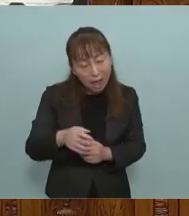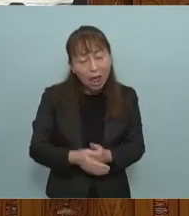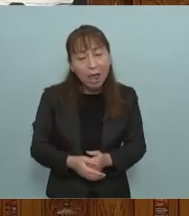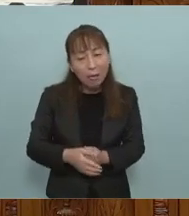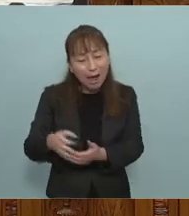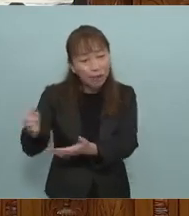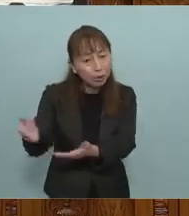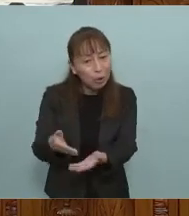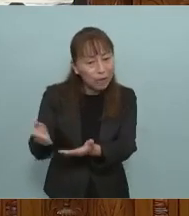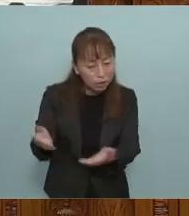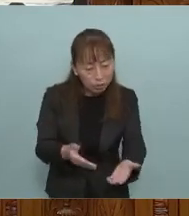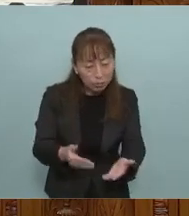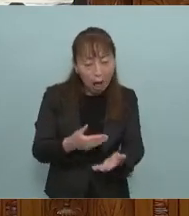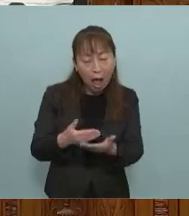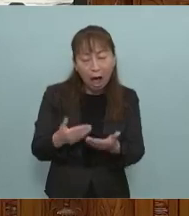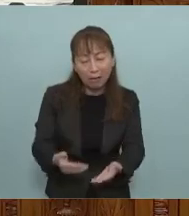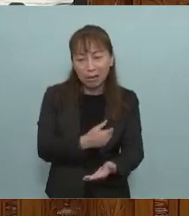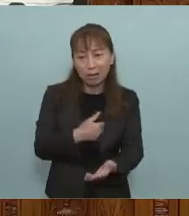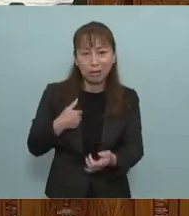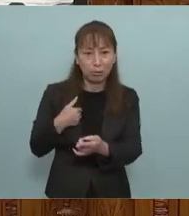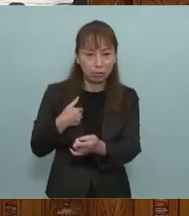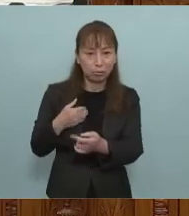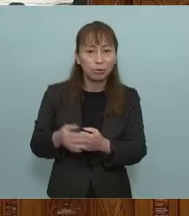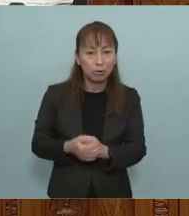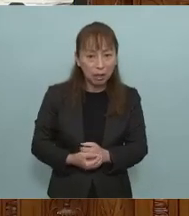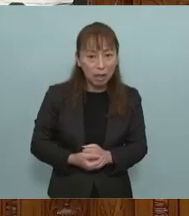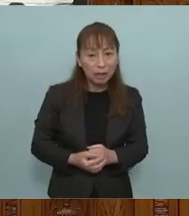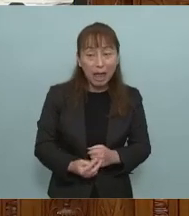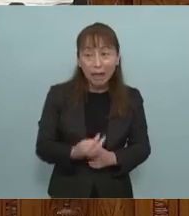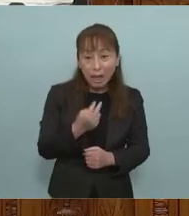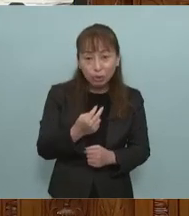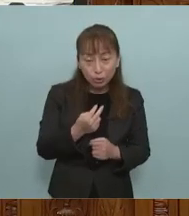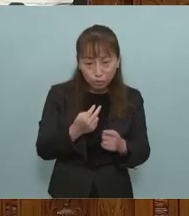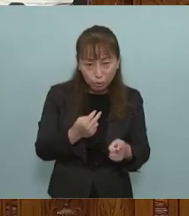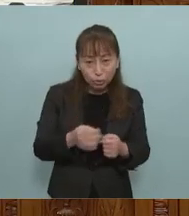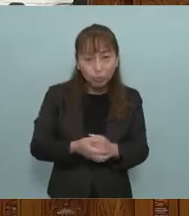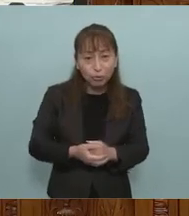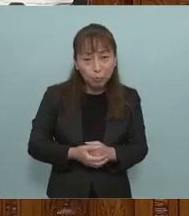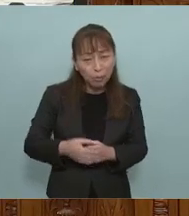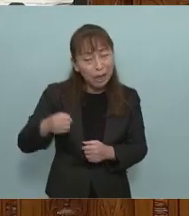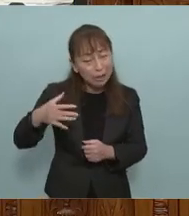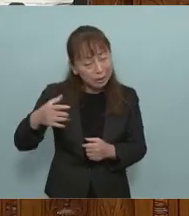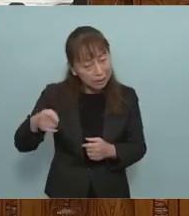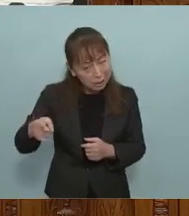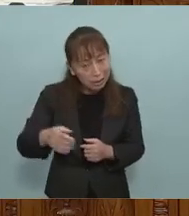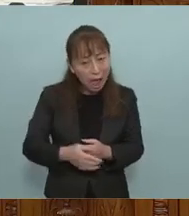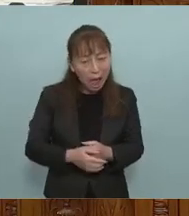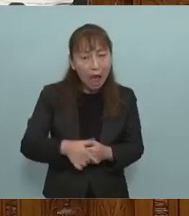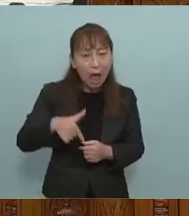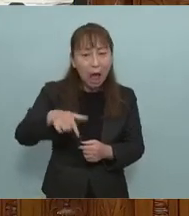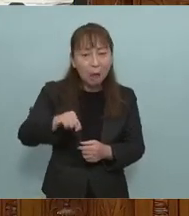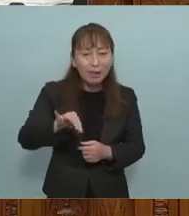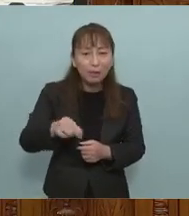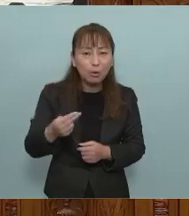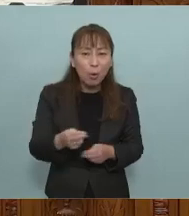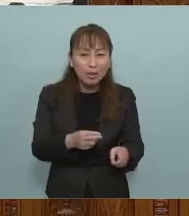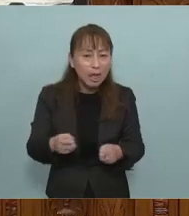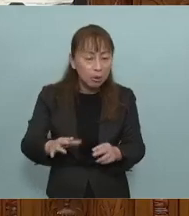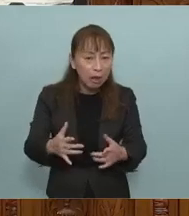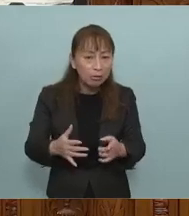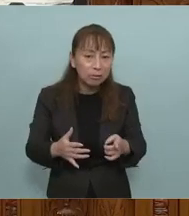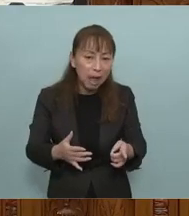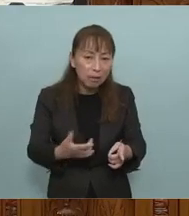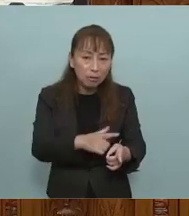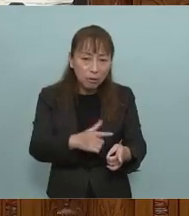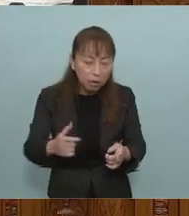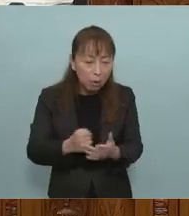こと、ガスには電気におけるフィット制度のような賦課金制度がないことなど、諸般